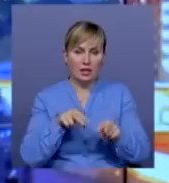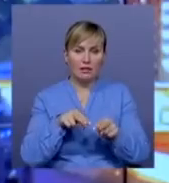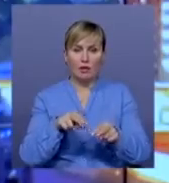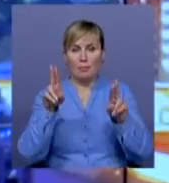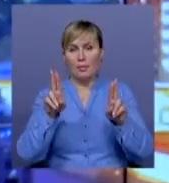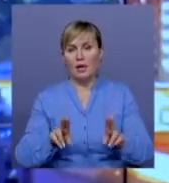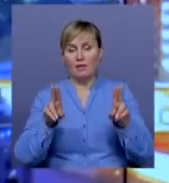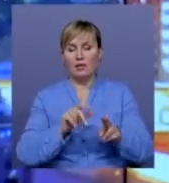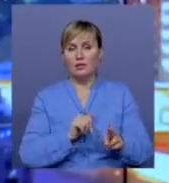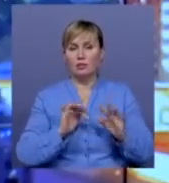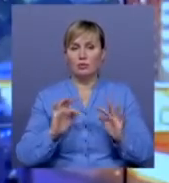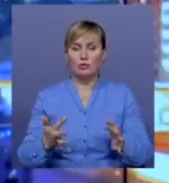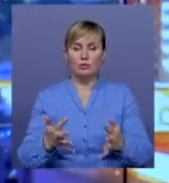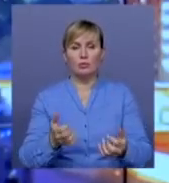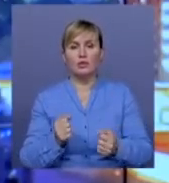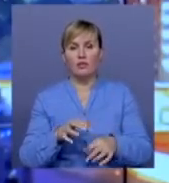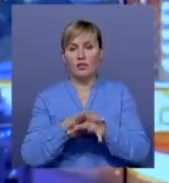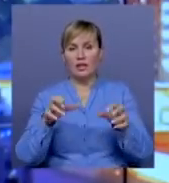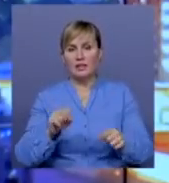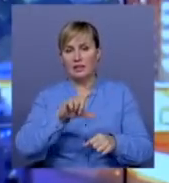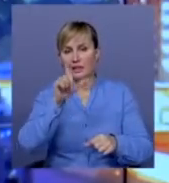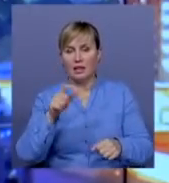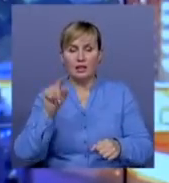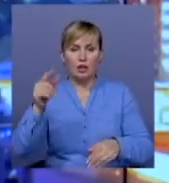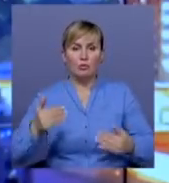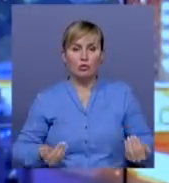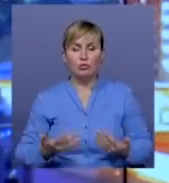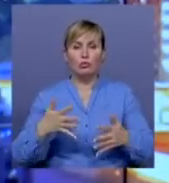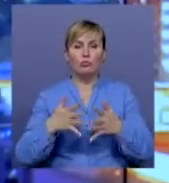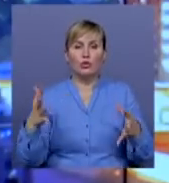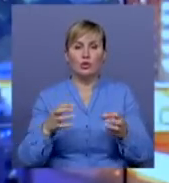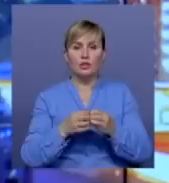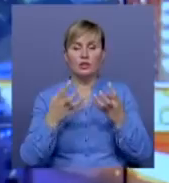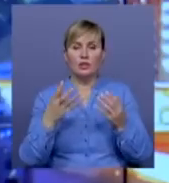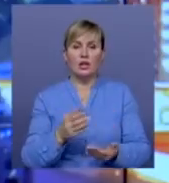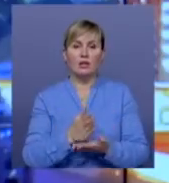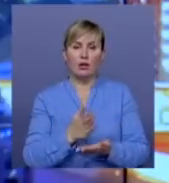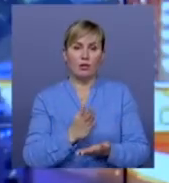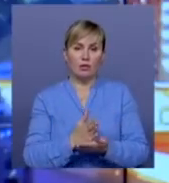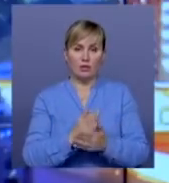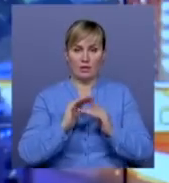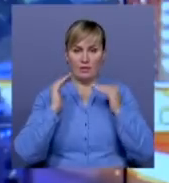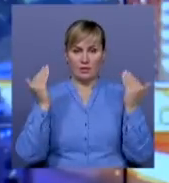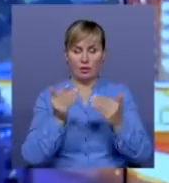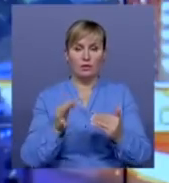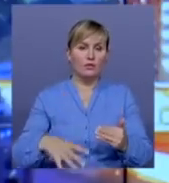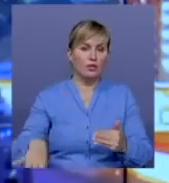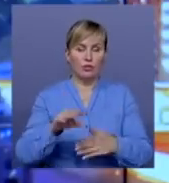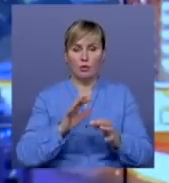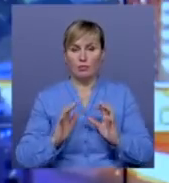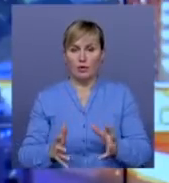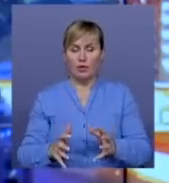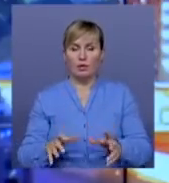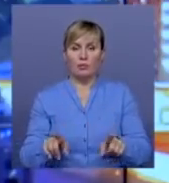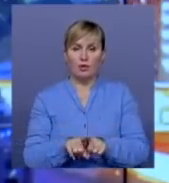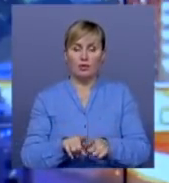Самые беспрецедентные меры приняли власти Италии. Там жители уже больше 10 дней находятся в изоляции от всего внешнего мира.